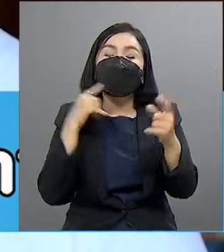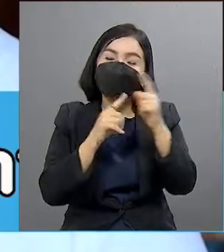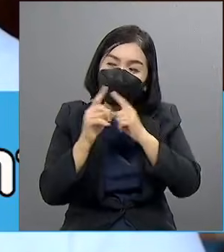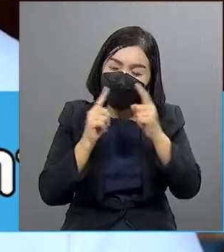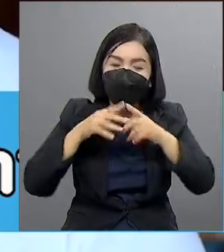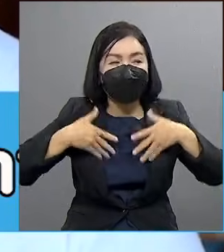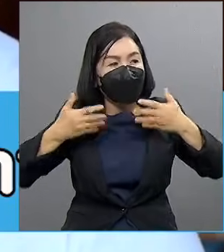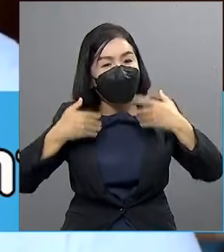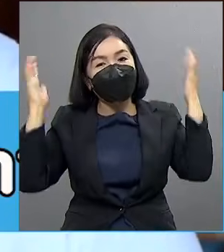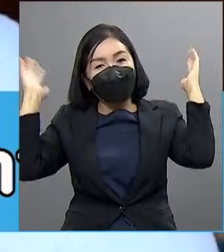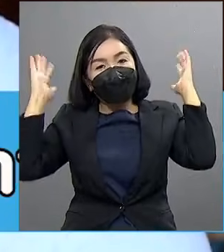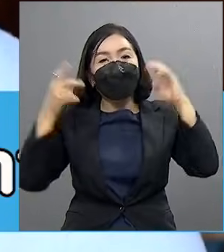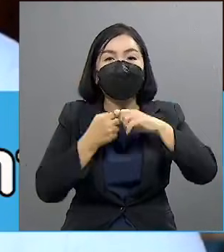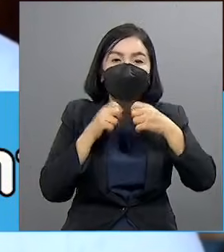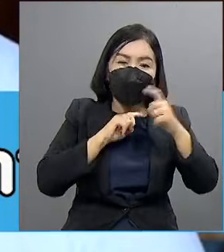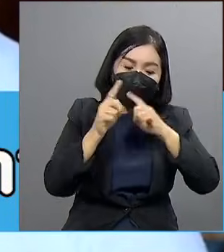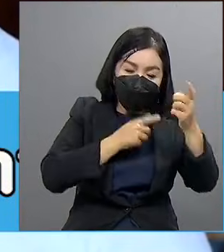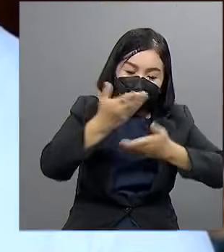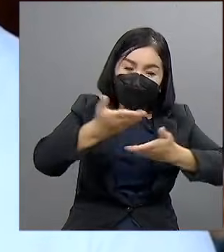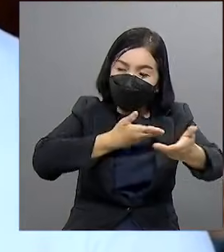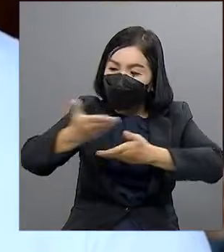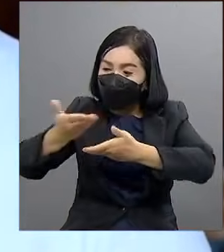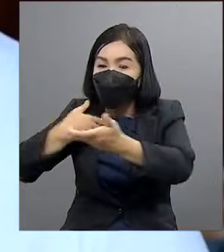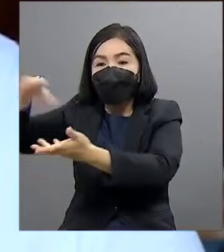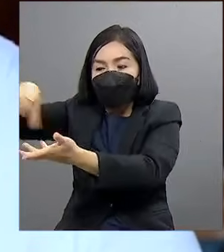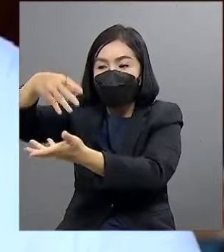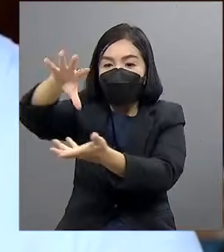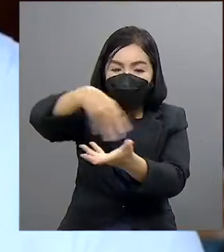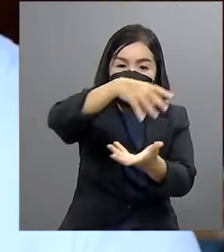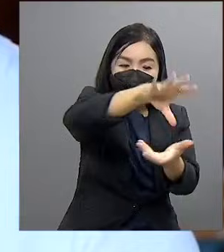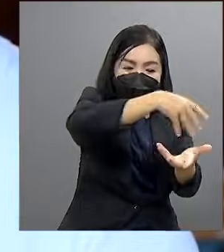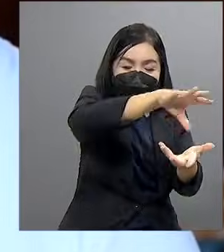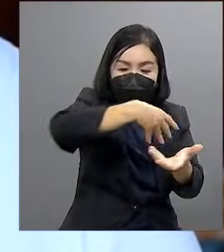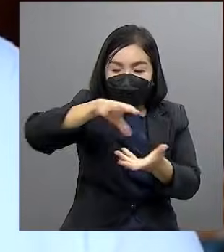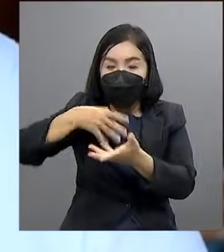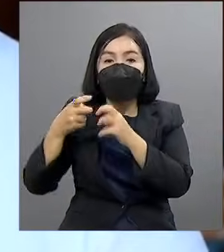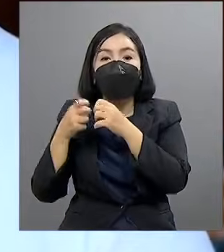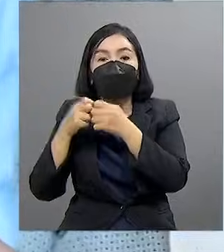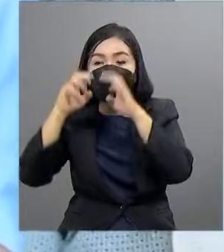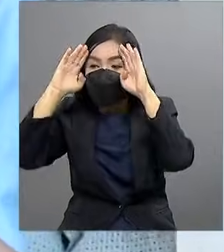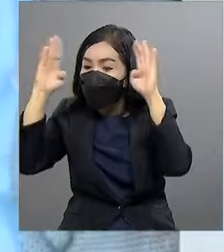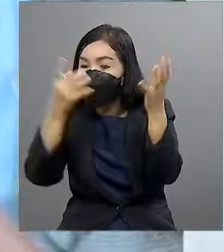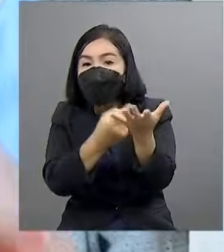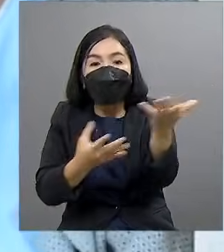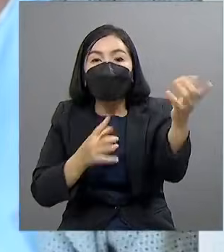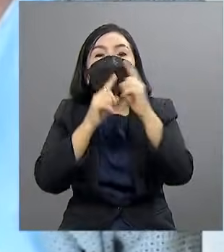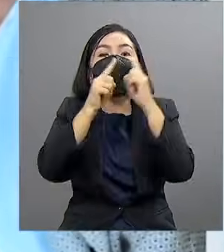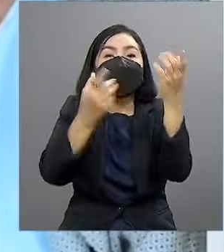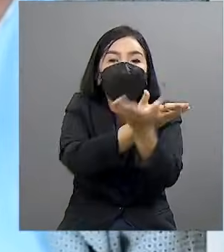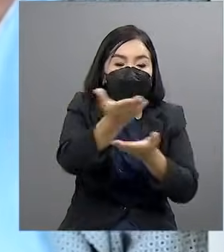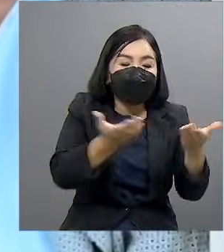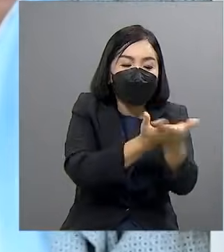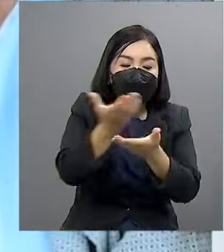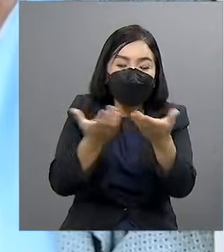แลกเปลี่ยนปัญหานะคะทุกคนก็จะเล่าปัญหาหรือประสบการณ์ที่อะไรให้เพื่อนฟังบางครั้งก็เป็นเรื่อง